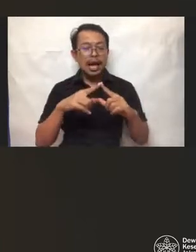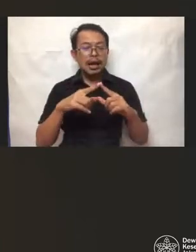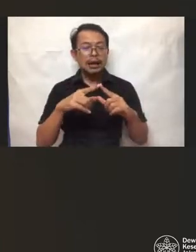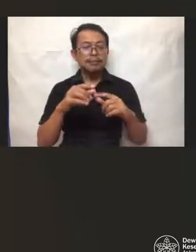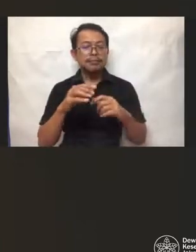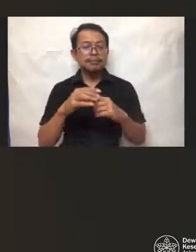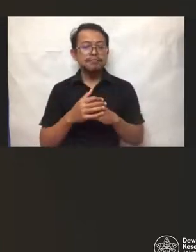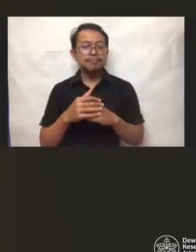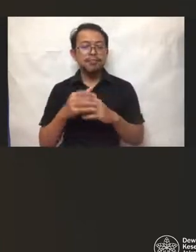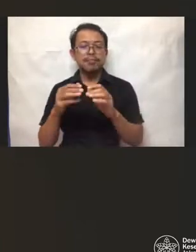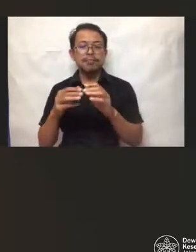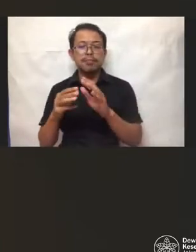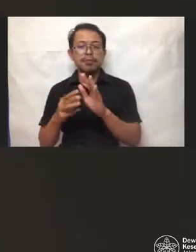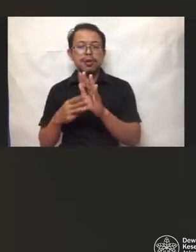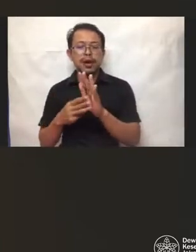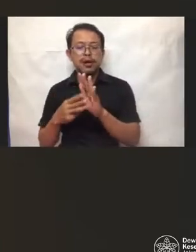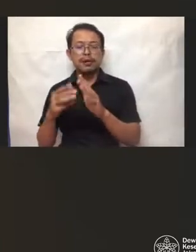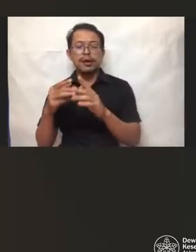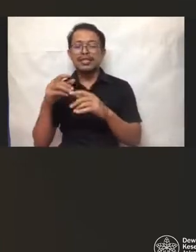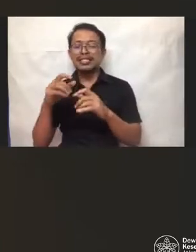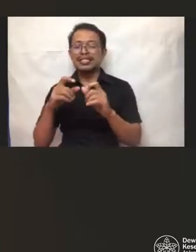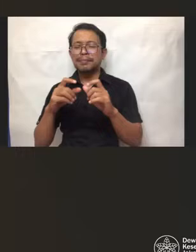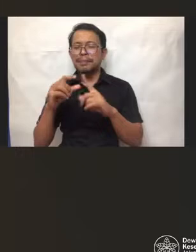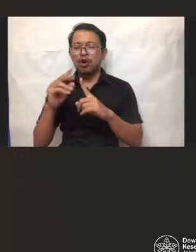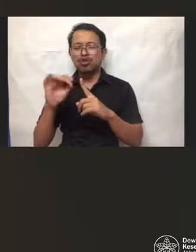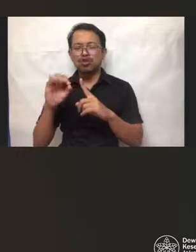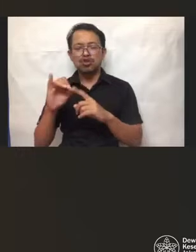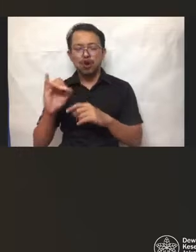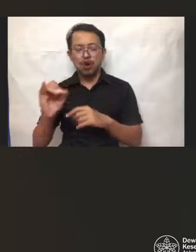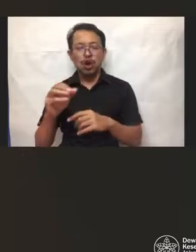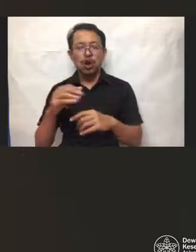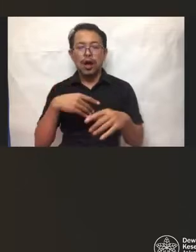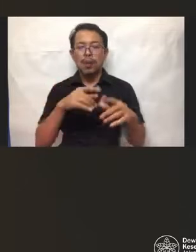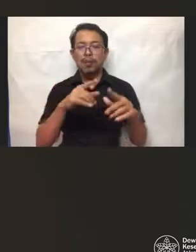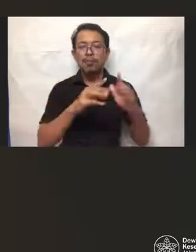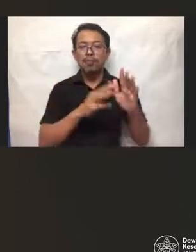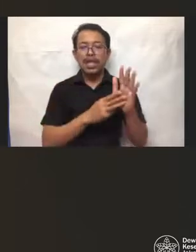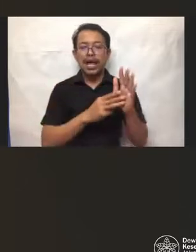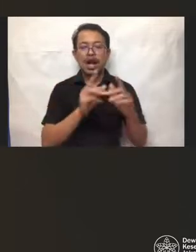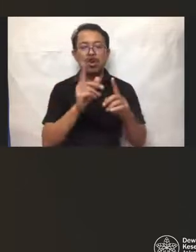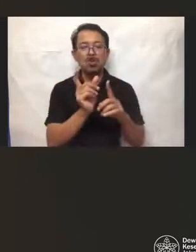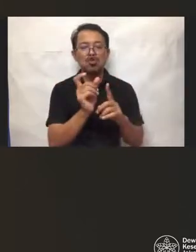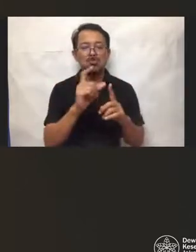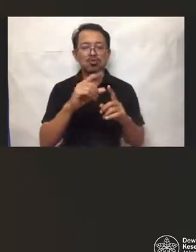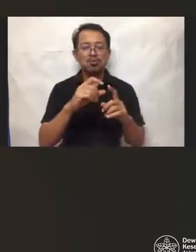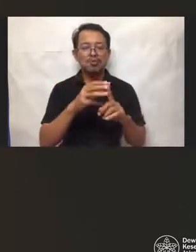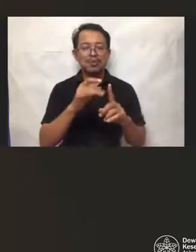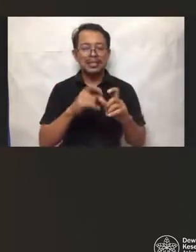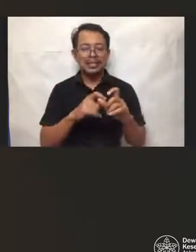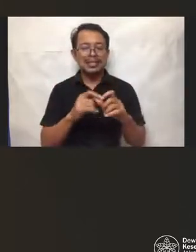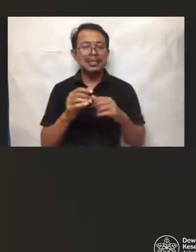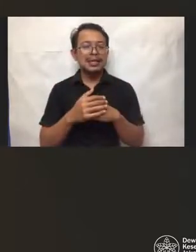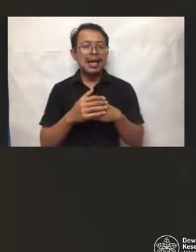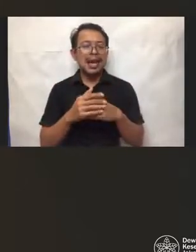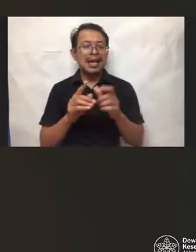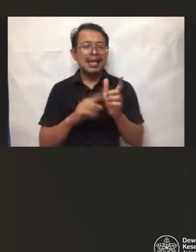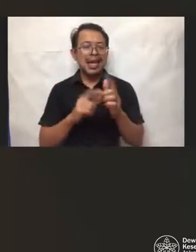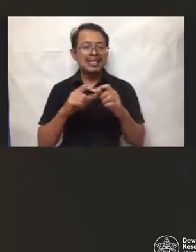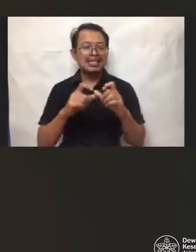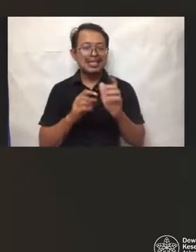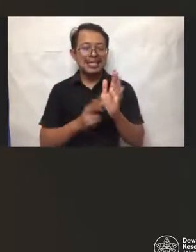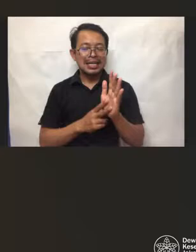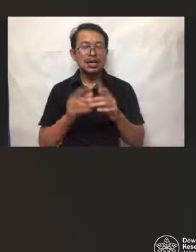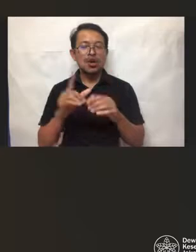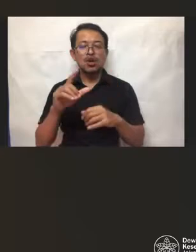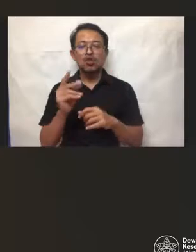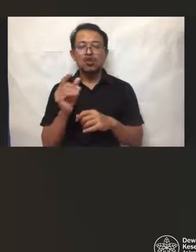Hadi Projo, Mokhtar Lubis, Afandi, Asrul Sani, Dejaya Kusumo, HB Yasin, Popo Iskandar,